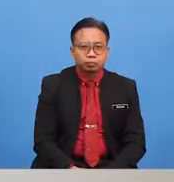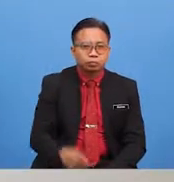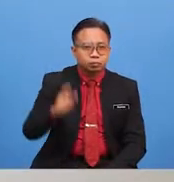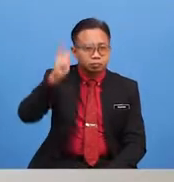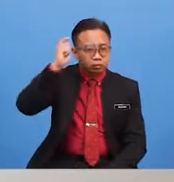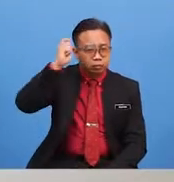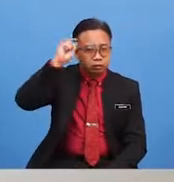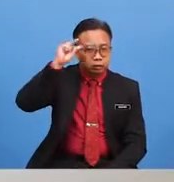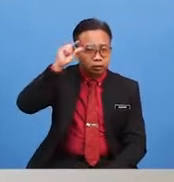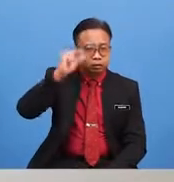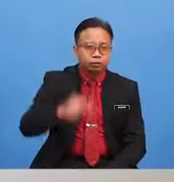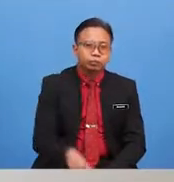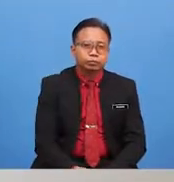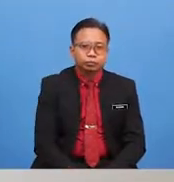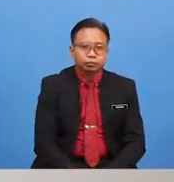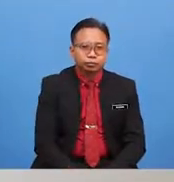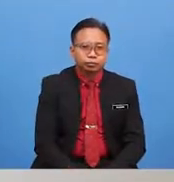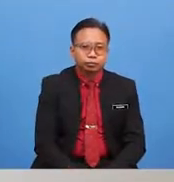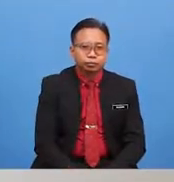Thomas Gain Borok.